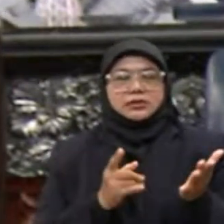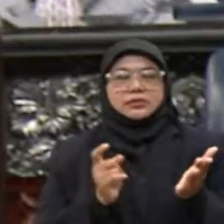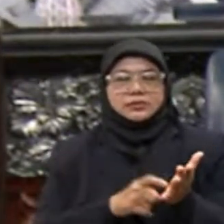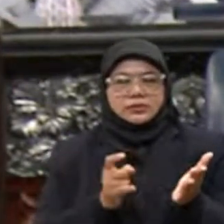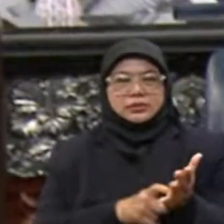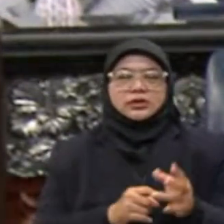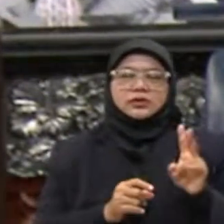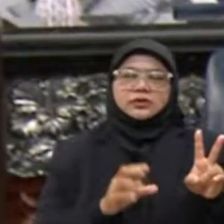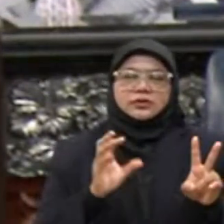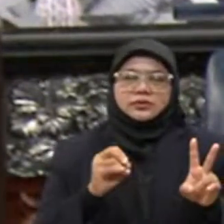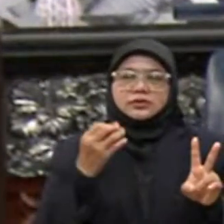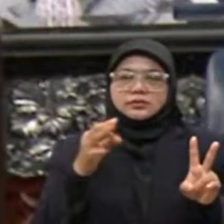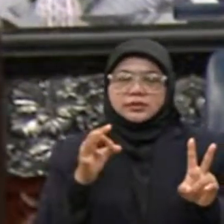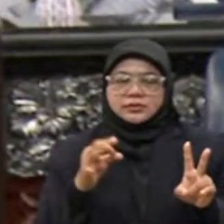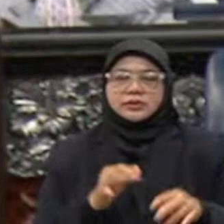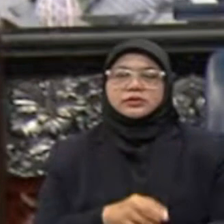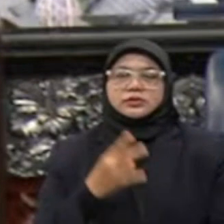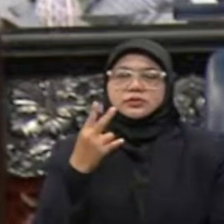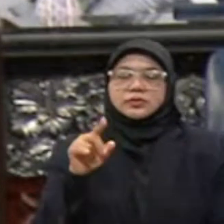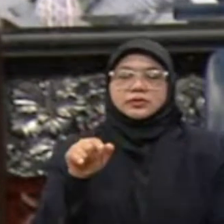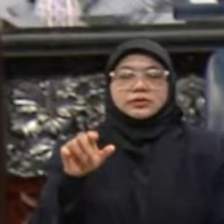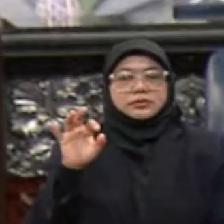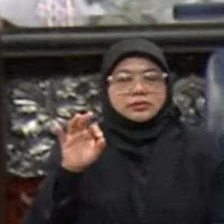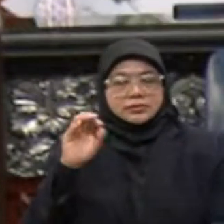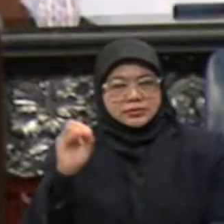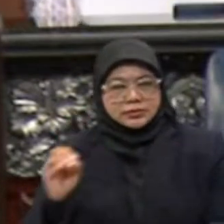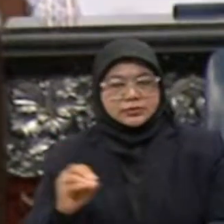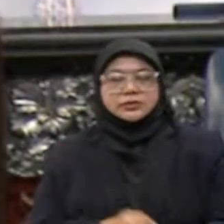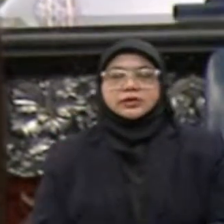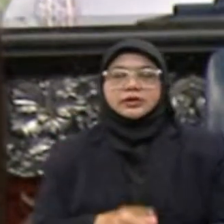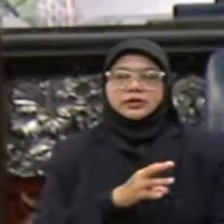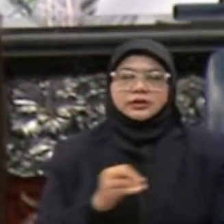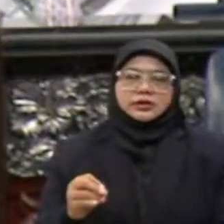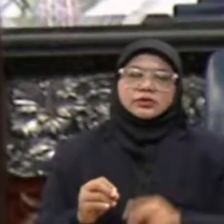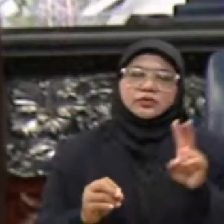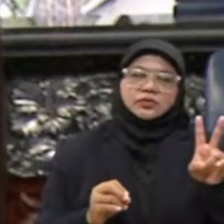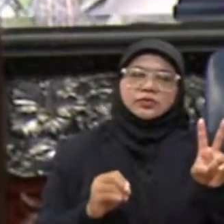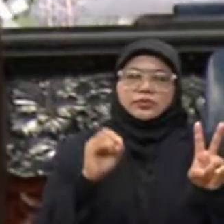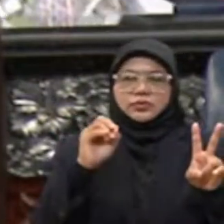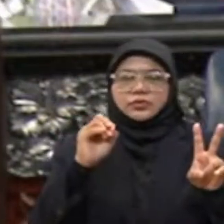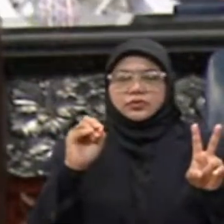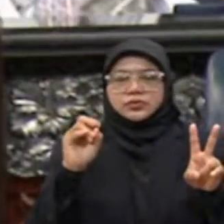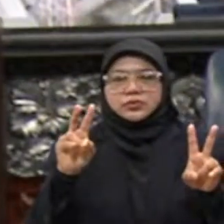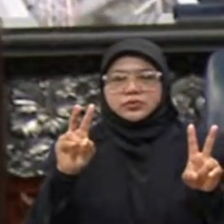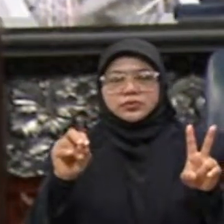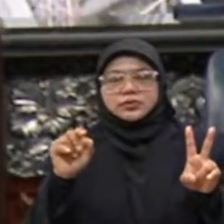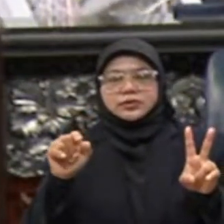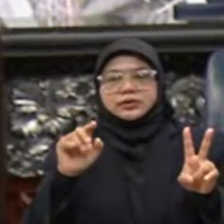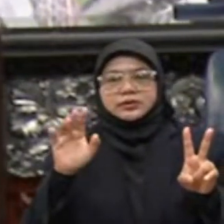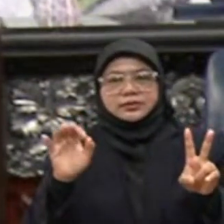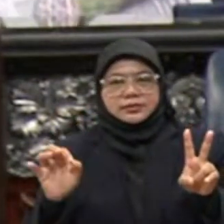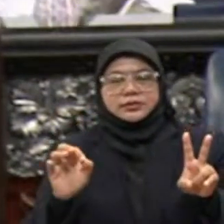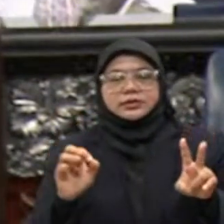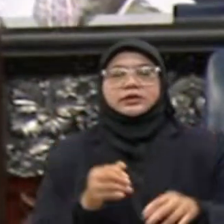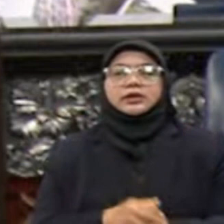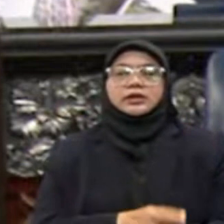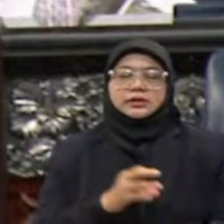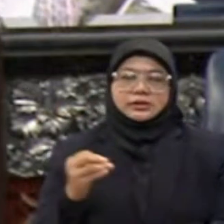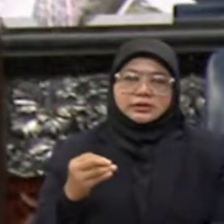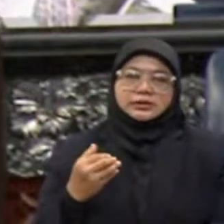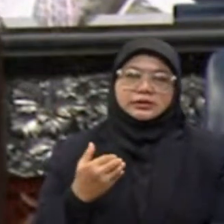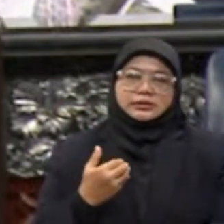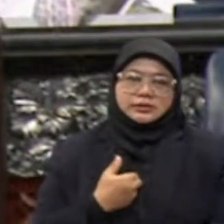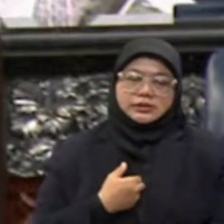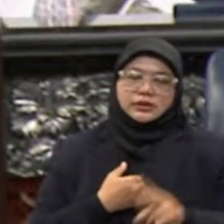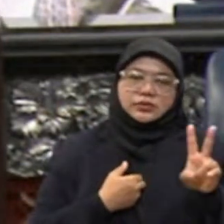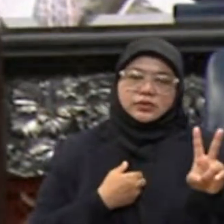2019 12 bulan 500 dari hasil 225 - 300 eh